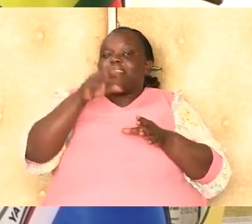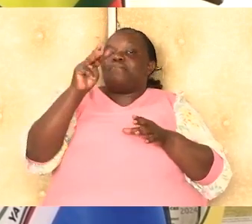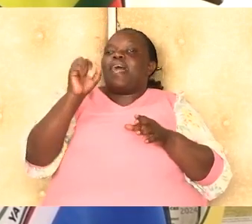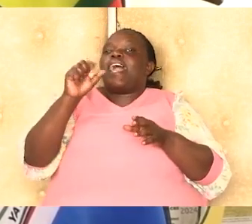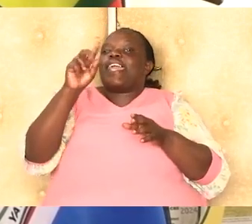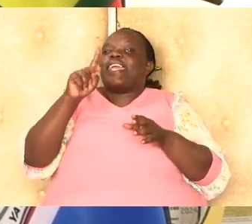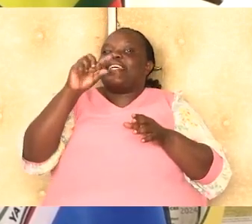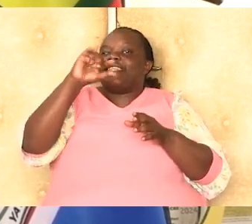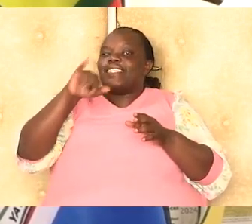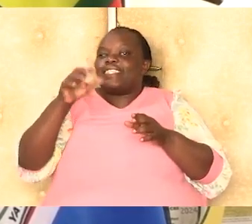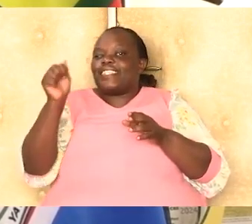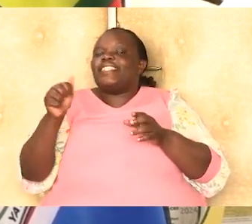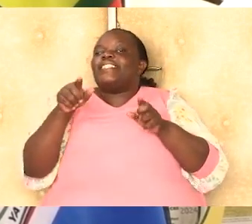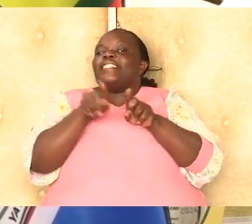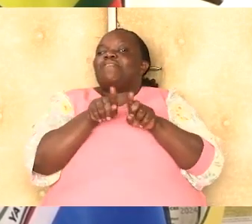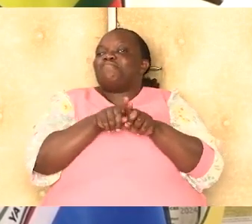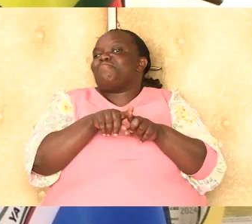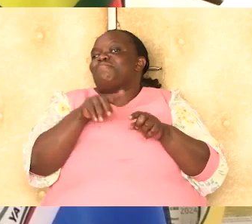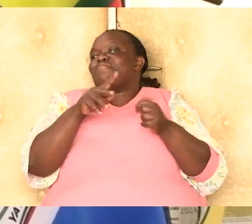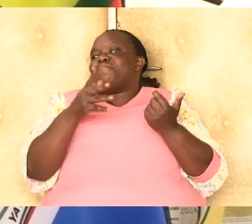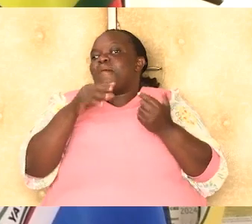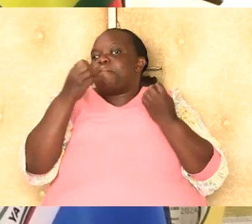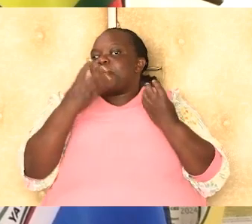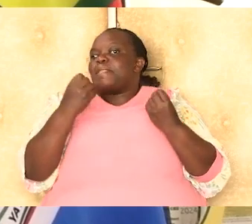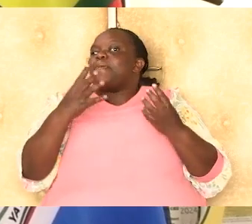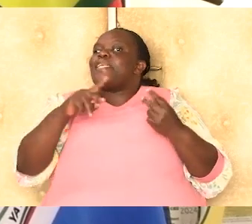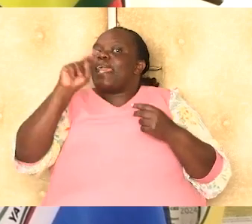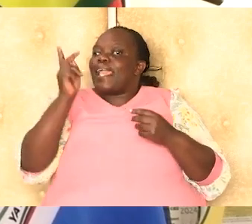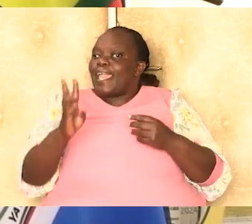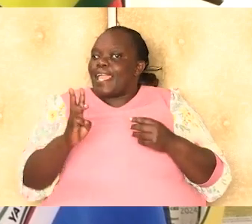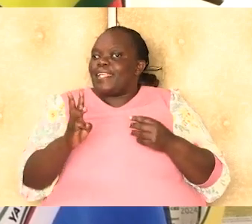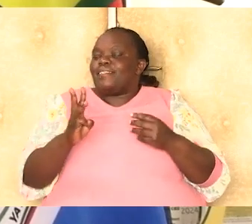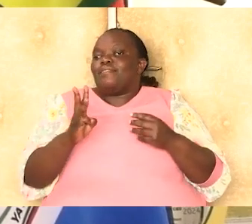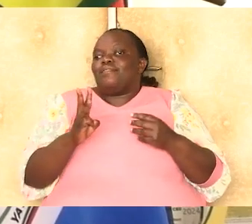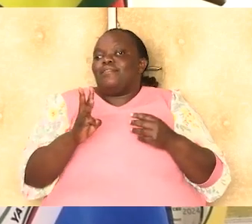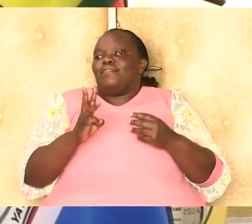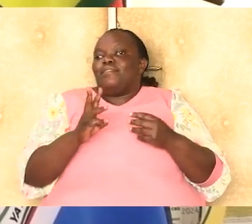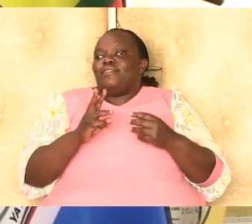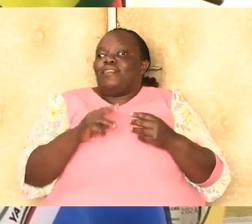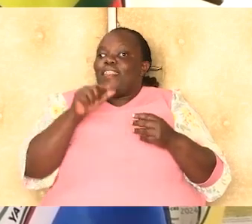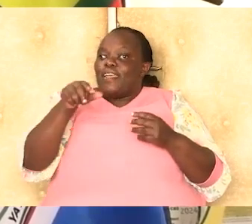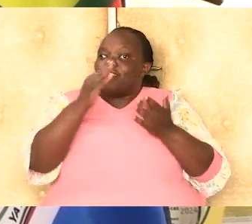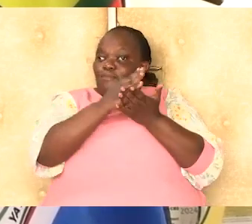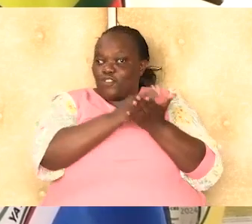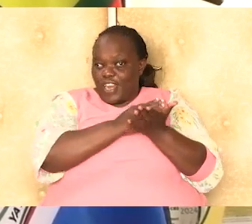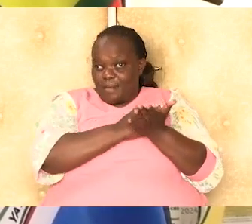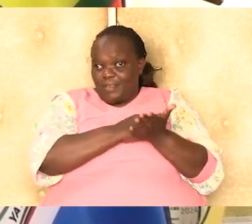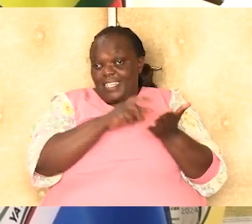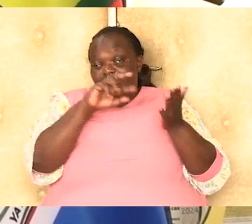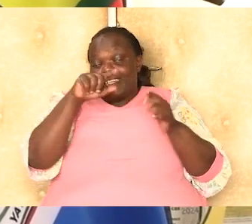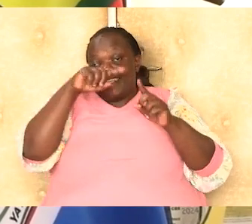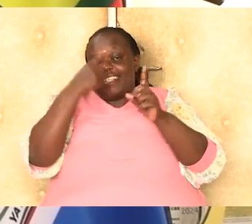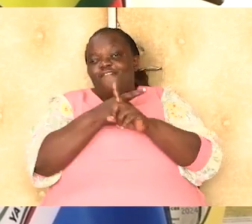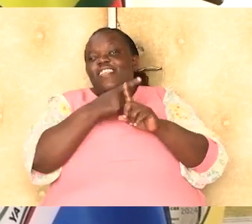kwa shilingi alfu miatisa na sitini na wakenya waingie katika mfumo huu, kuna miradi